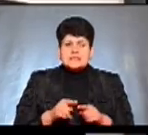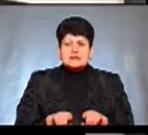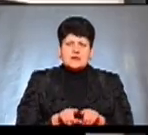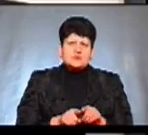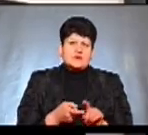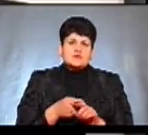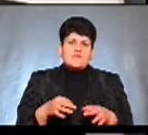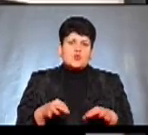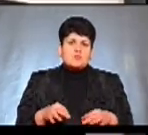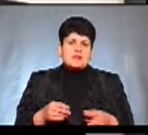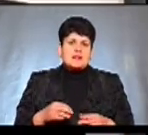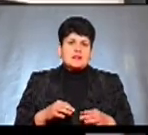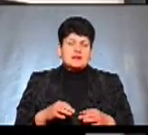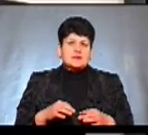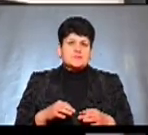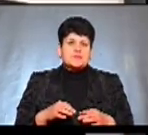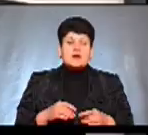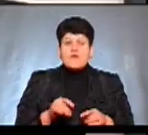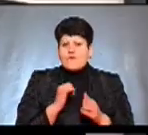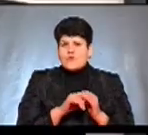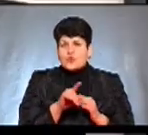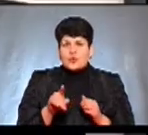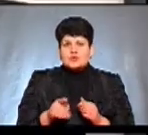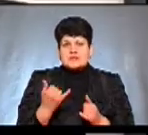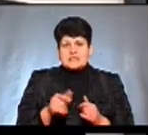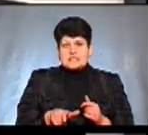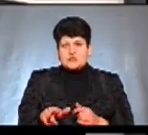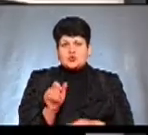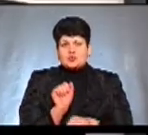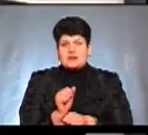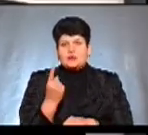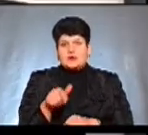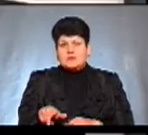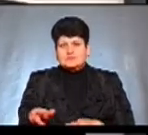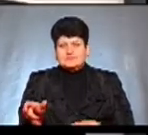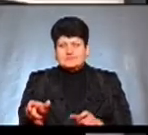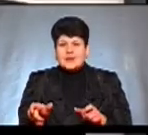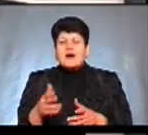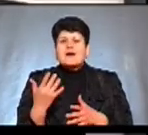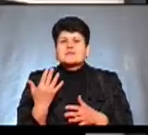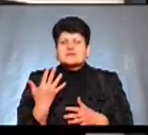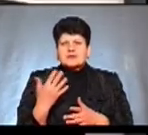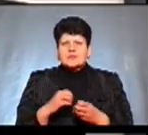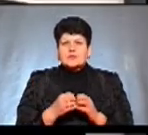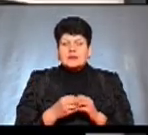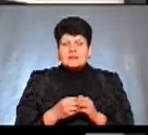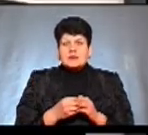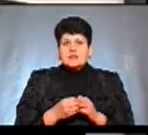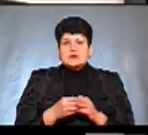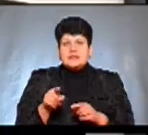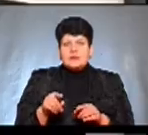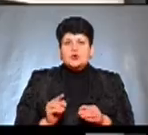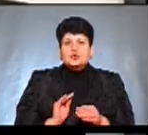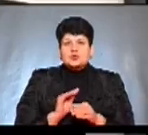автомобільного транспорту. Кожна, зараз перекрита одна полоса. Порахуйте, які задаються збитки екології, тому що там додатково